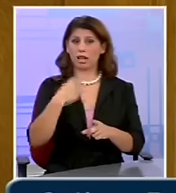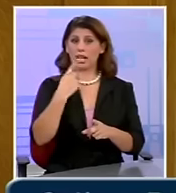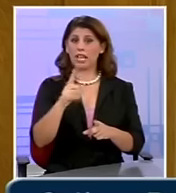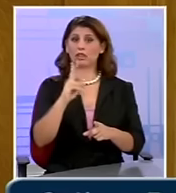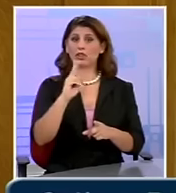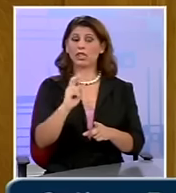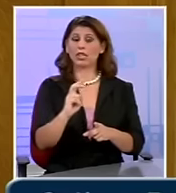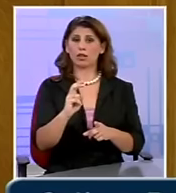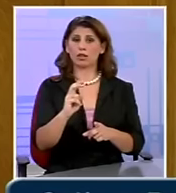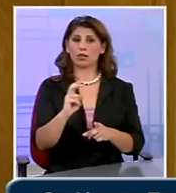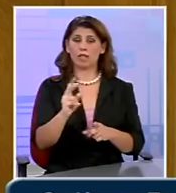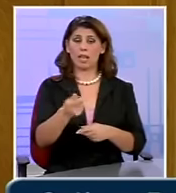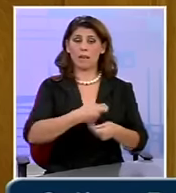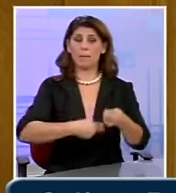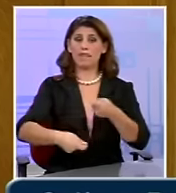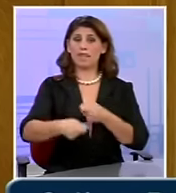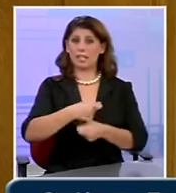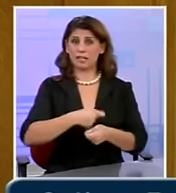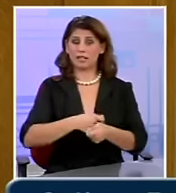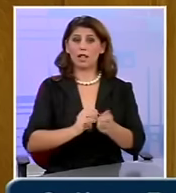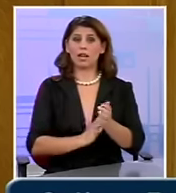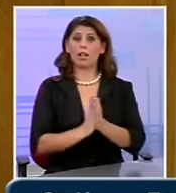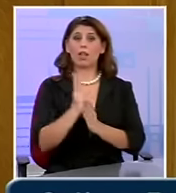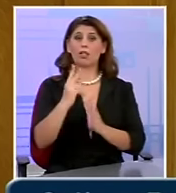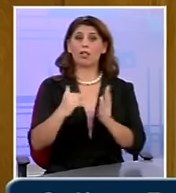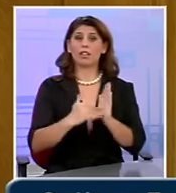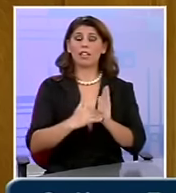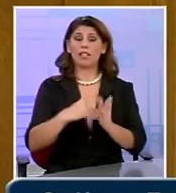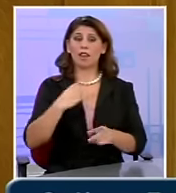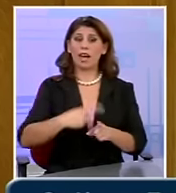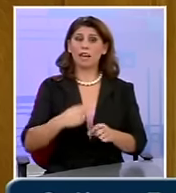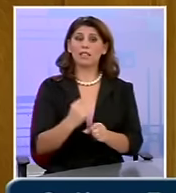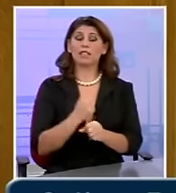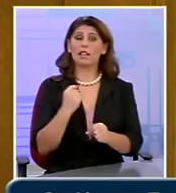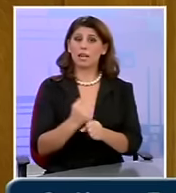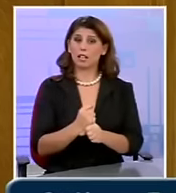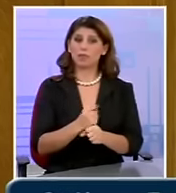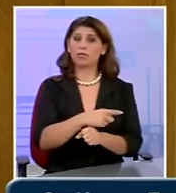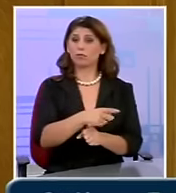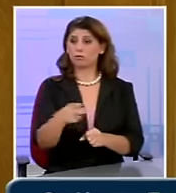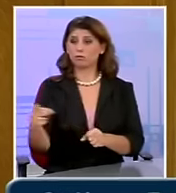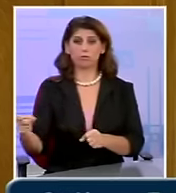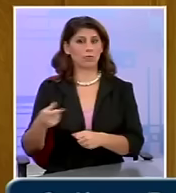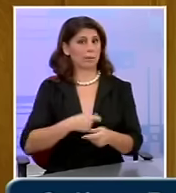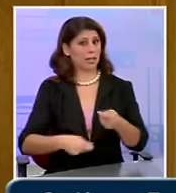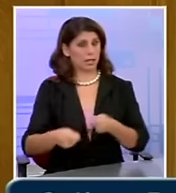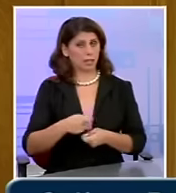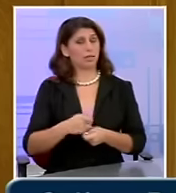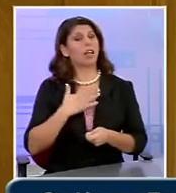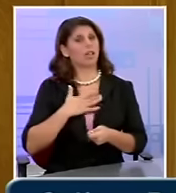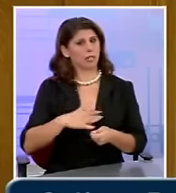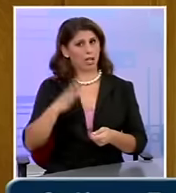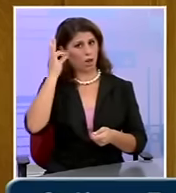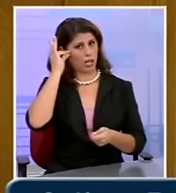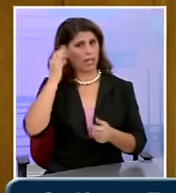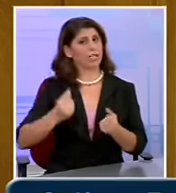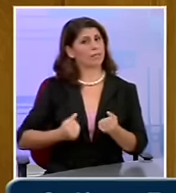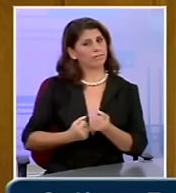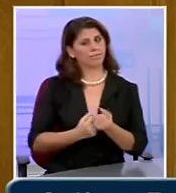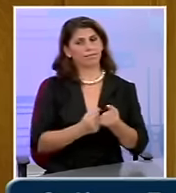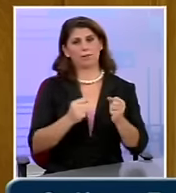120 επιχειρήσεις και 12.000 Έλληνες εργάζονται σε αυτές. Θα ήθελα η Γαλλία να ενισχύσει τη θέση